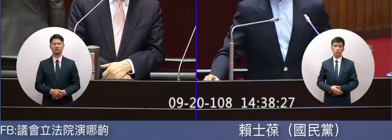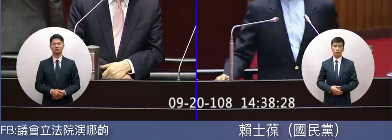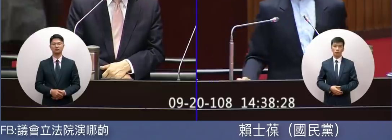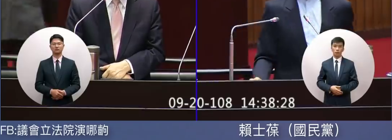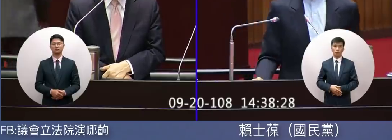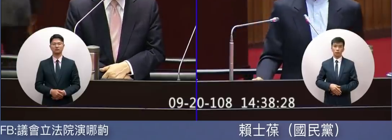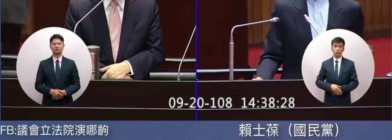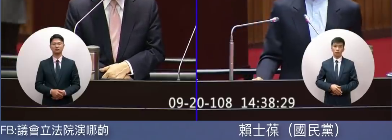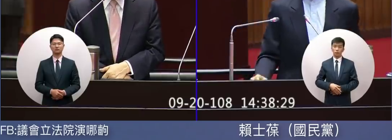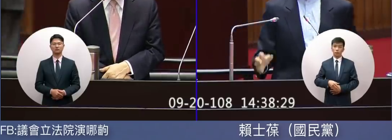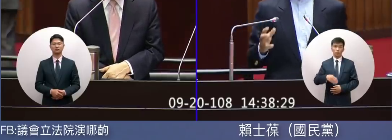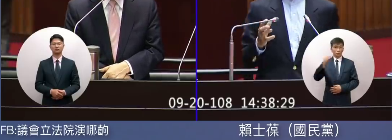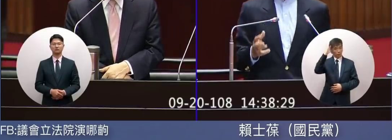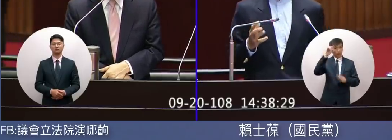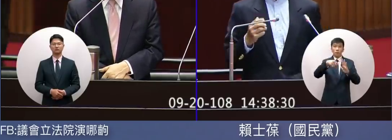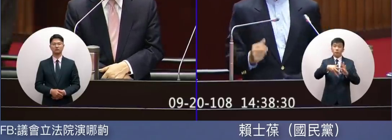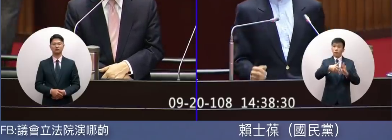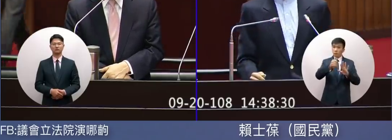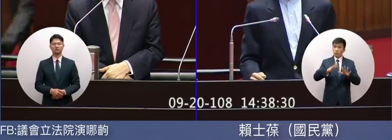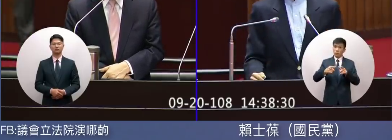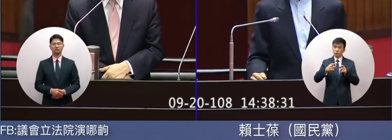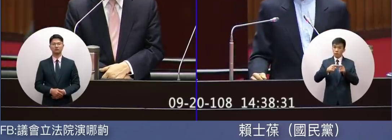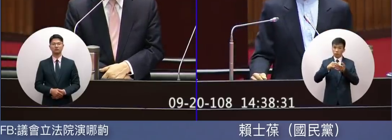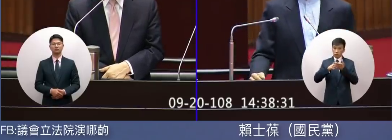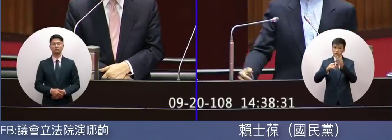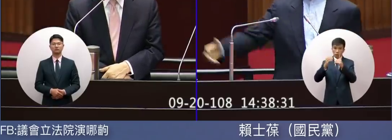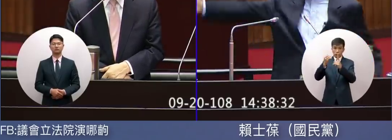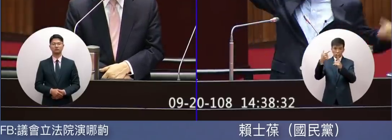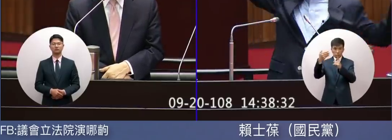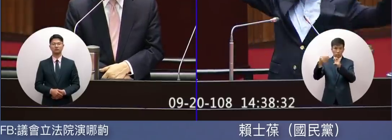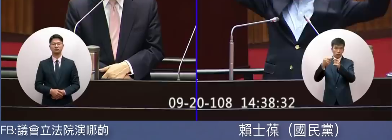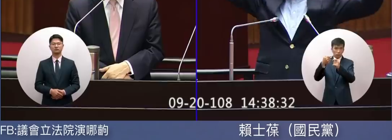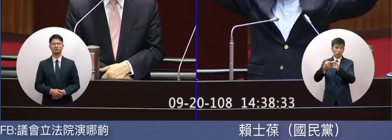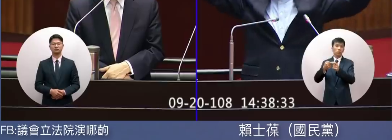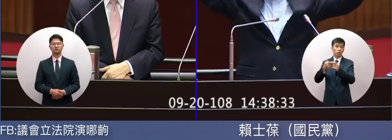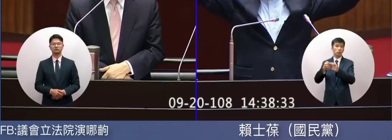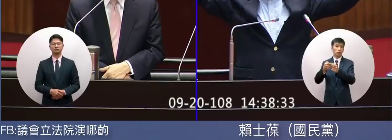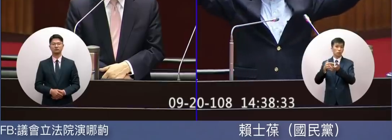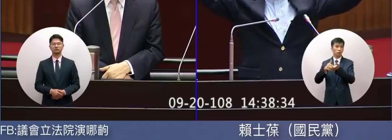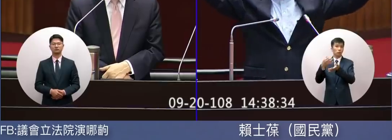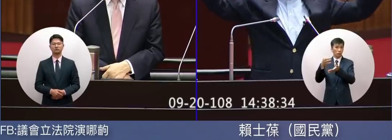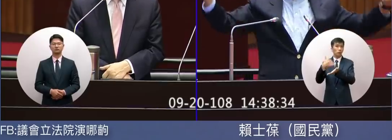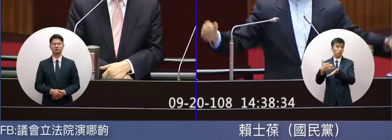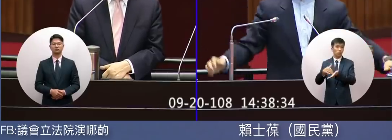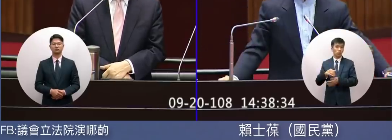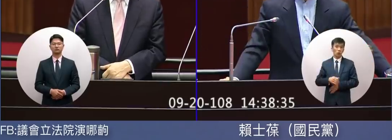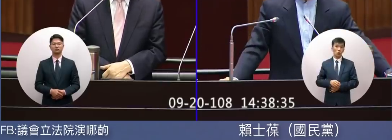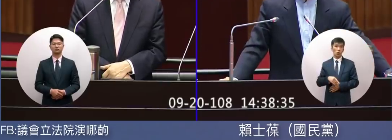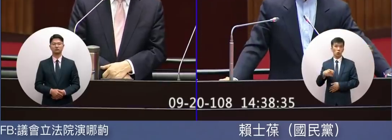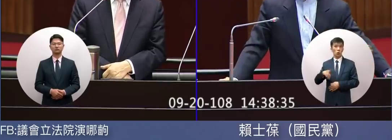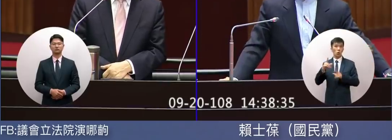苏院长，这个编109年的预算，哦，安尼，讲我这大声敲锣打鼓